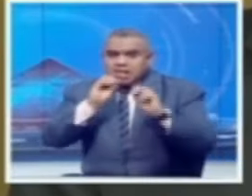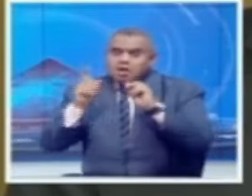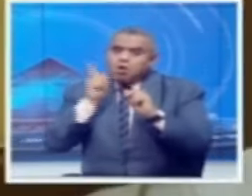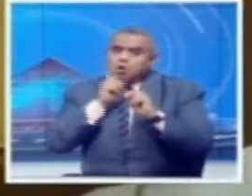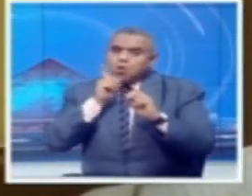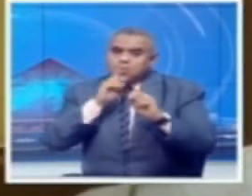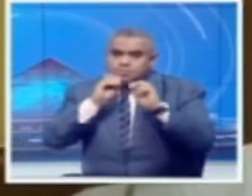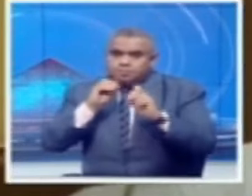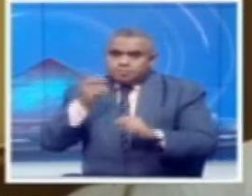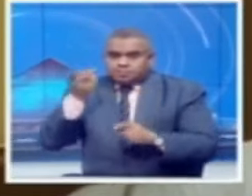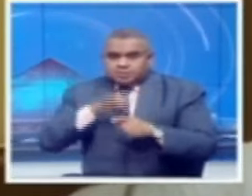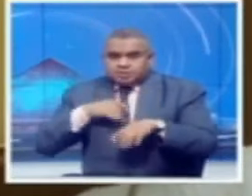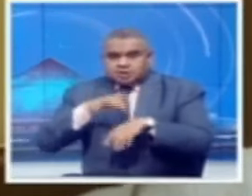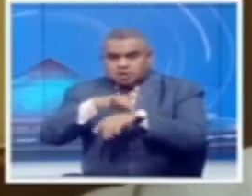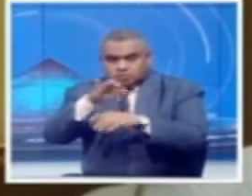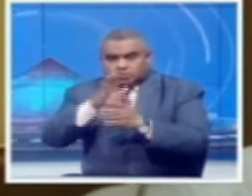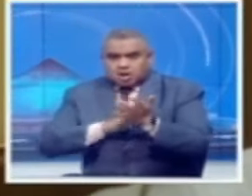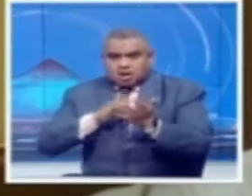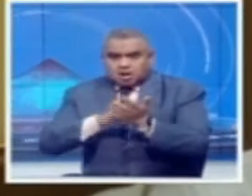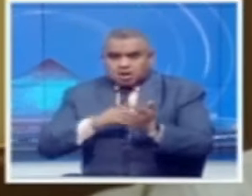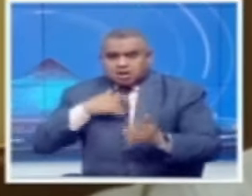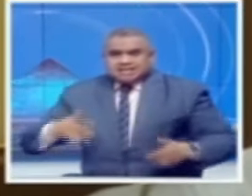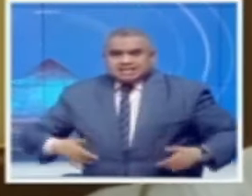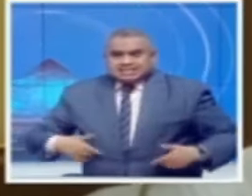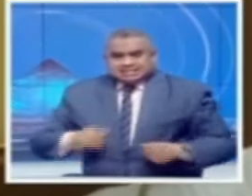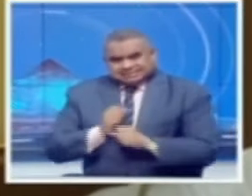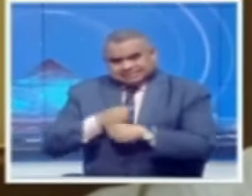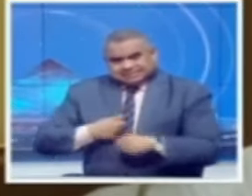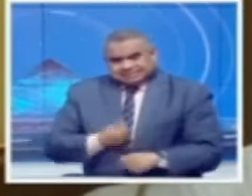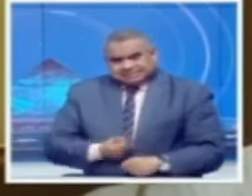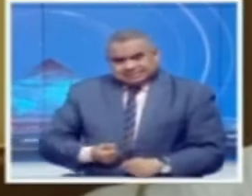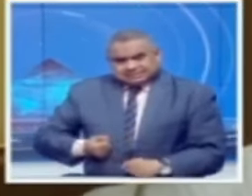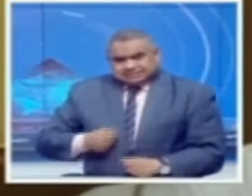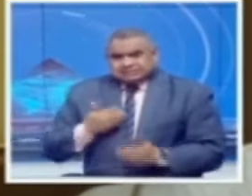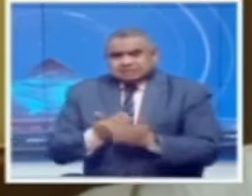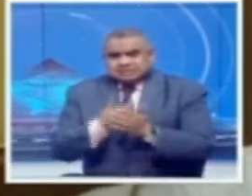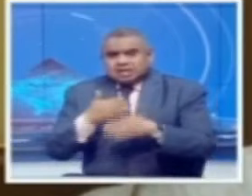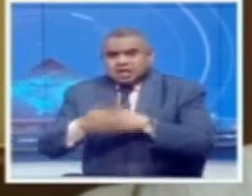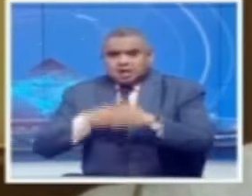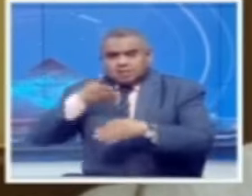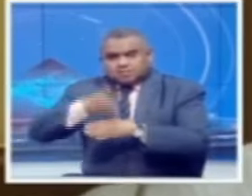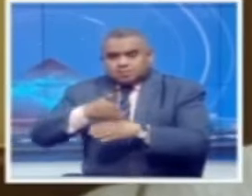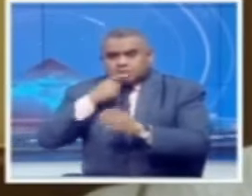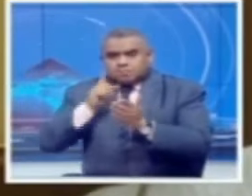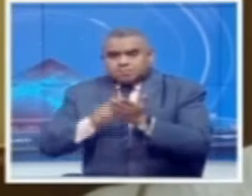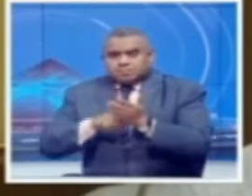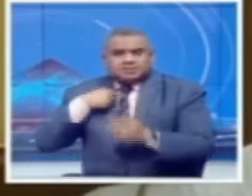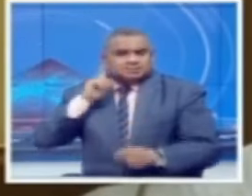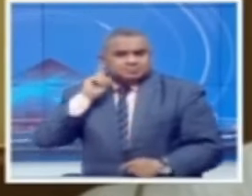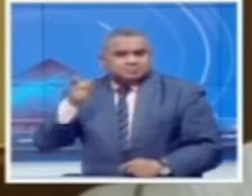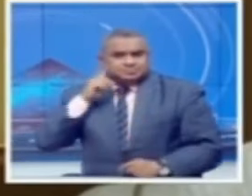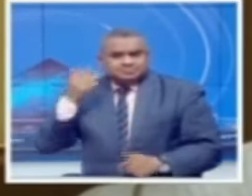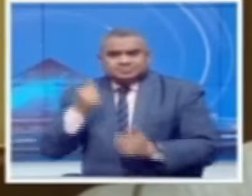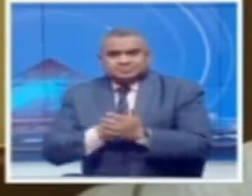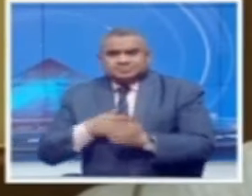للاهل؟ امراض الالتهاب التقرحي في القولون امتى يشخصه بدري ويقدر يبدا له العلاج مظبوط، مش مجرد ان هو يشخصه